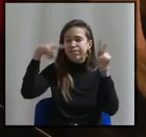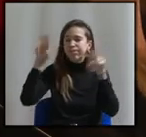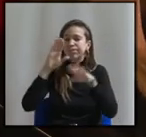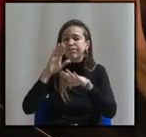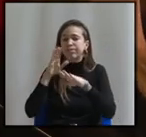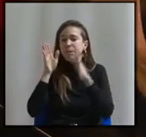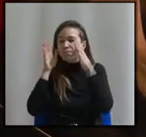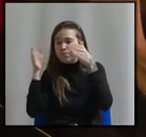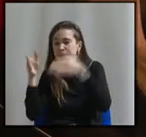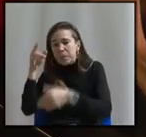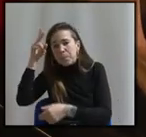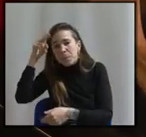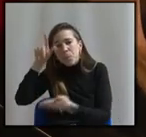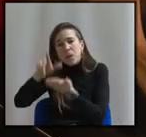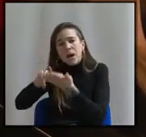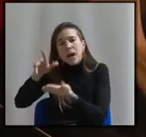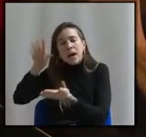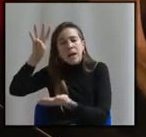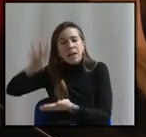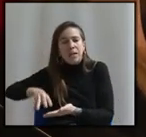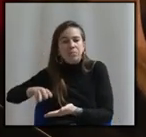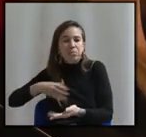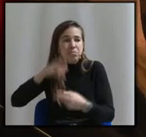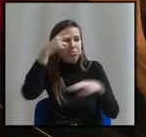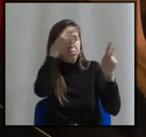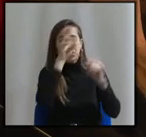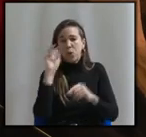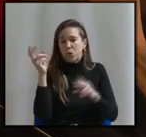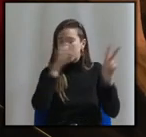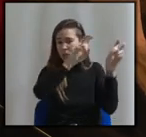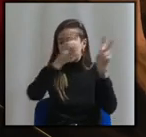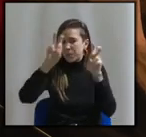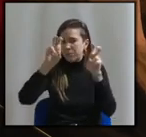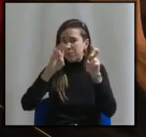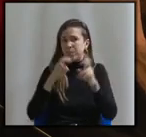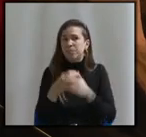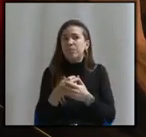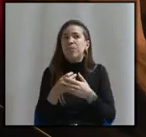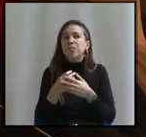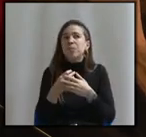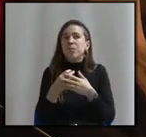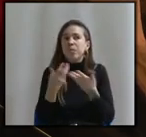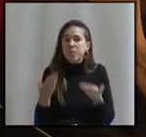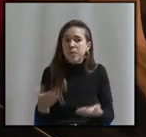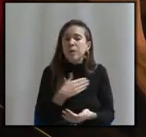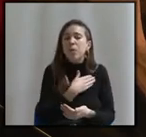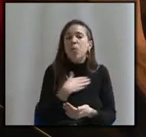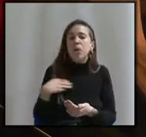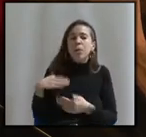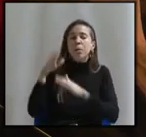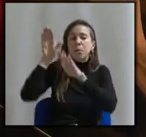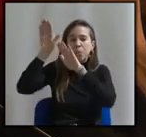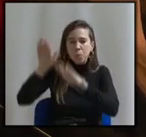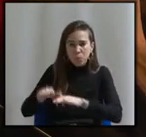preocupar-se de la llengua catalana? Ho deixo aquí. Referent al punt de l'acord d'aquesta moció, veuríem bé donar suport a